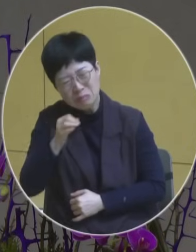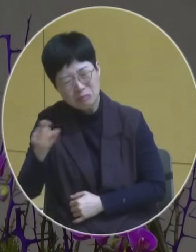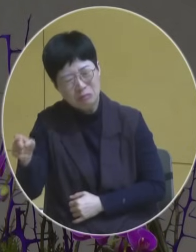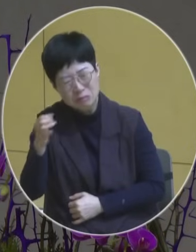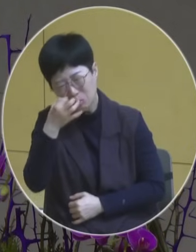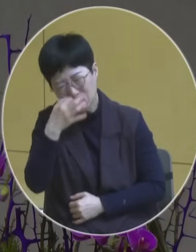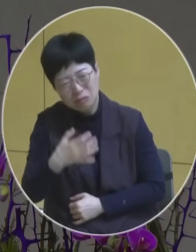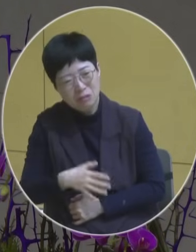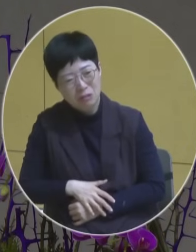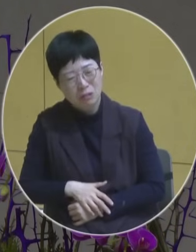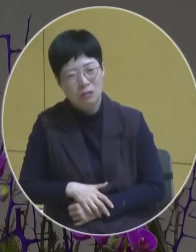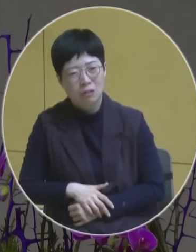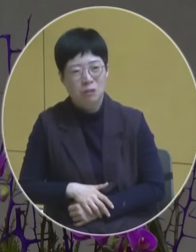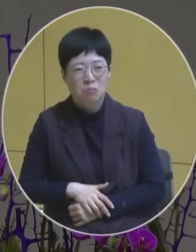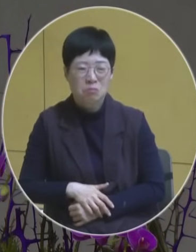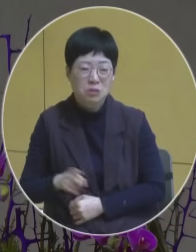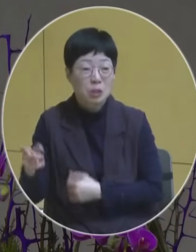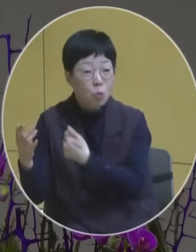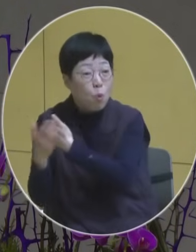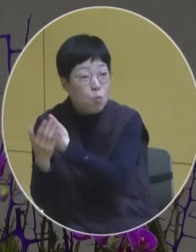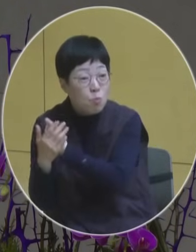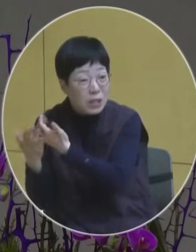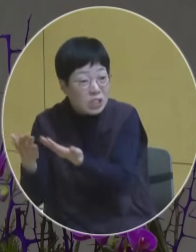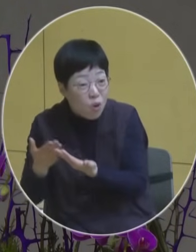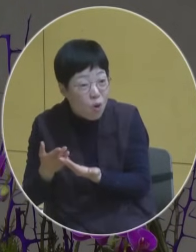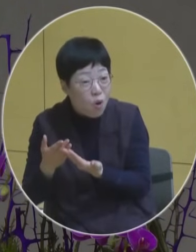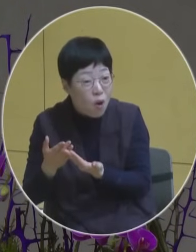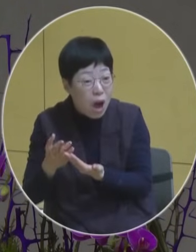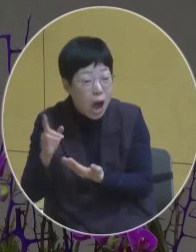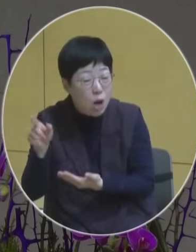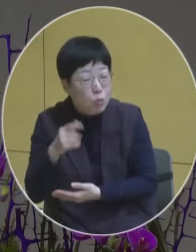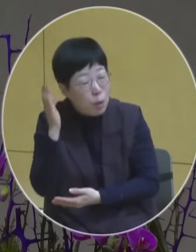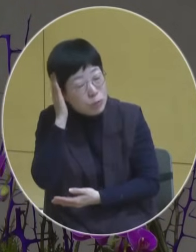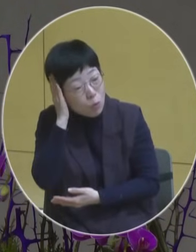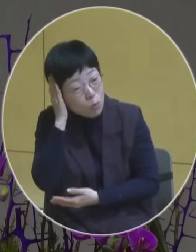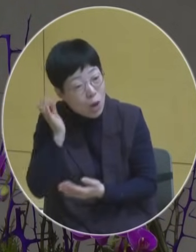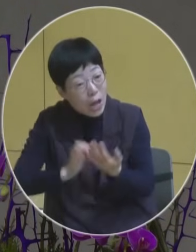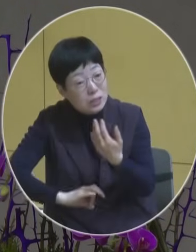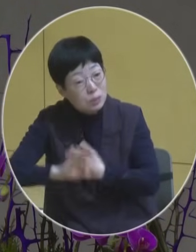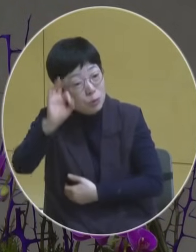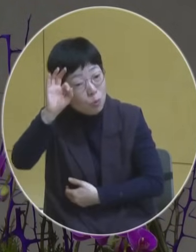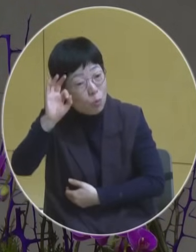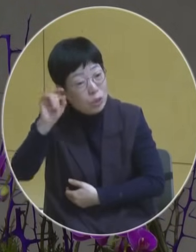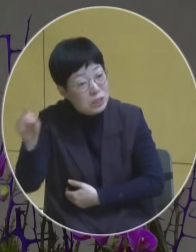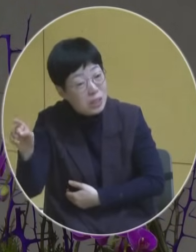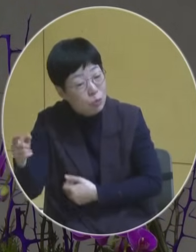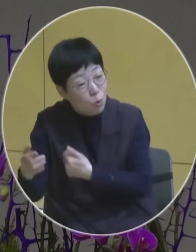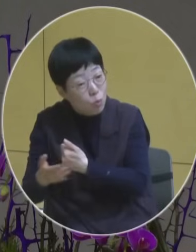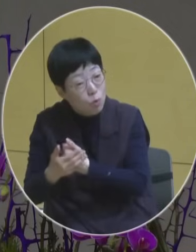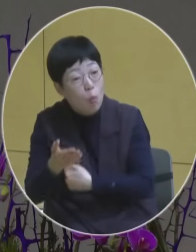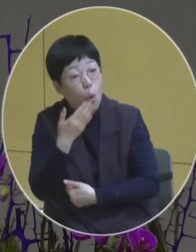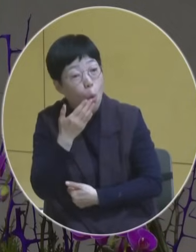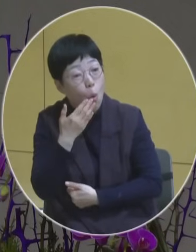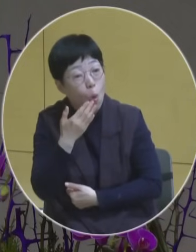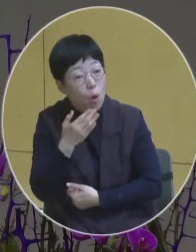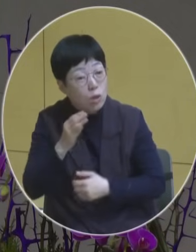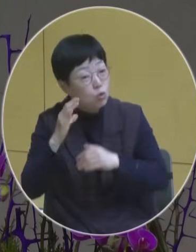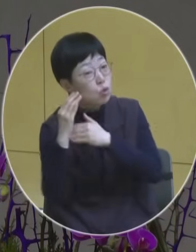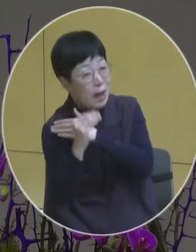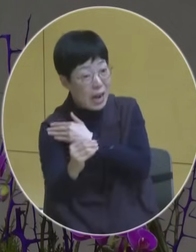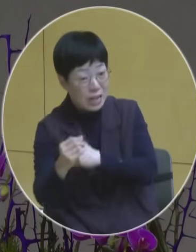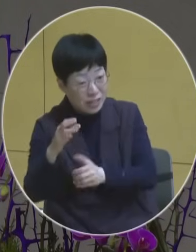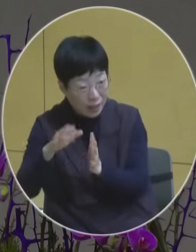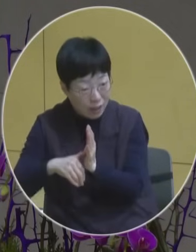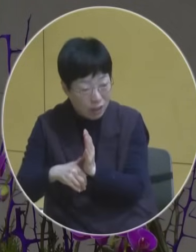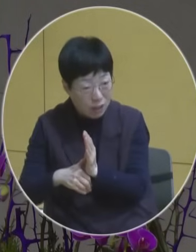그분들도. 근데 그분 도움으로 이제 밤을 잘 지내고 아침도 그분 도움으로 먹고 이제 출발해야